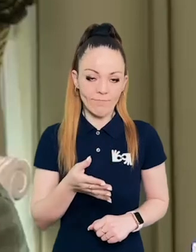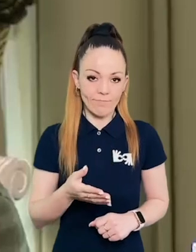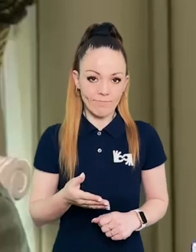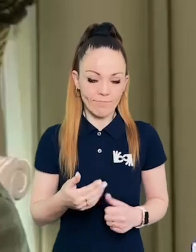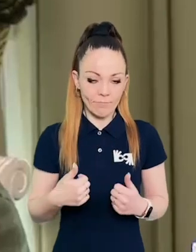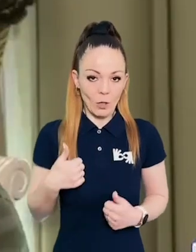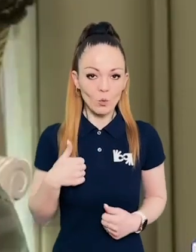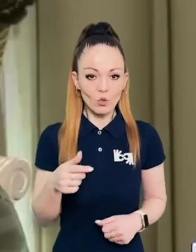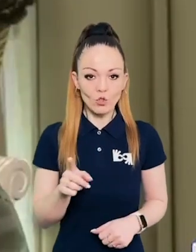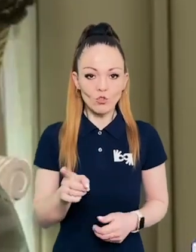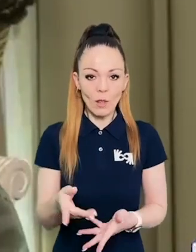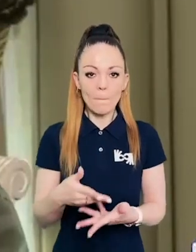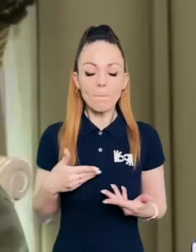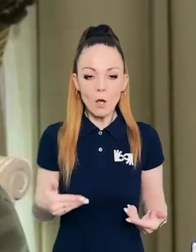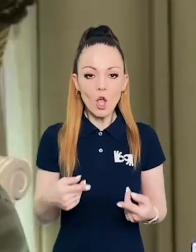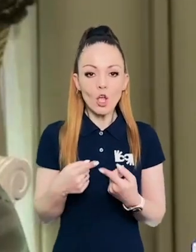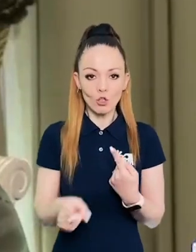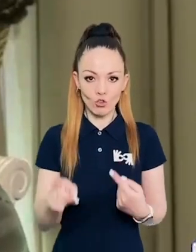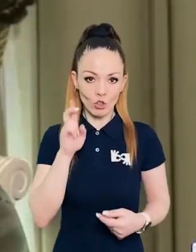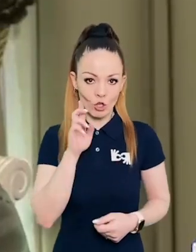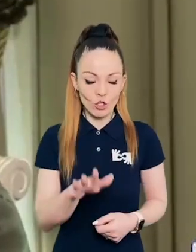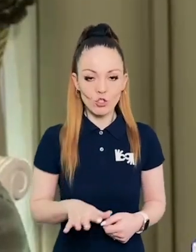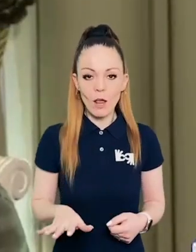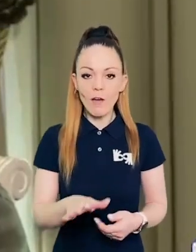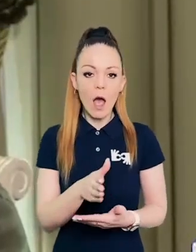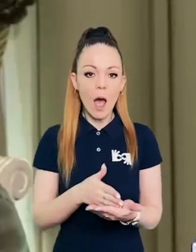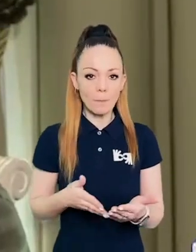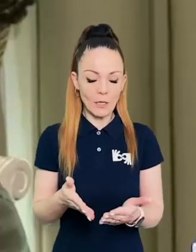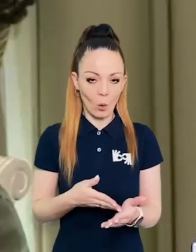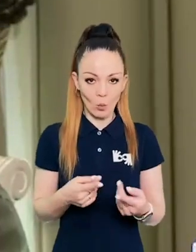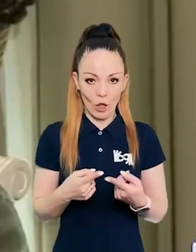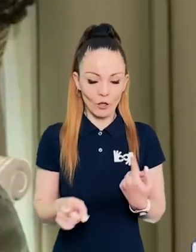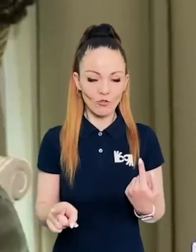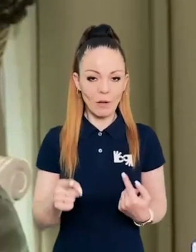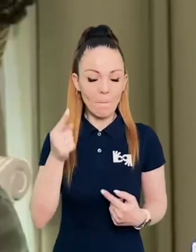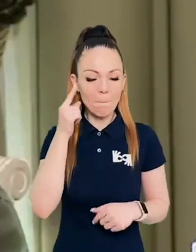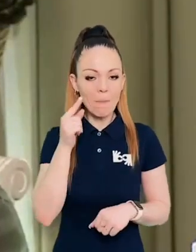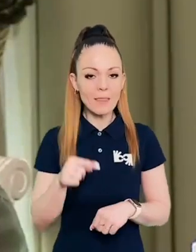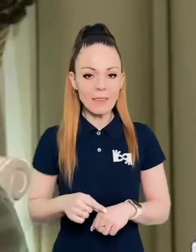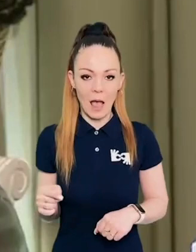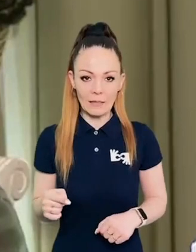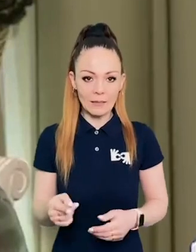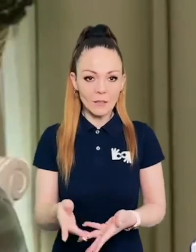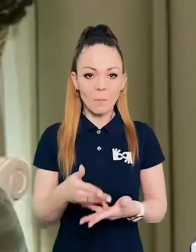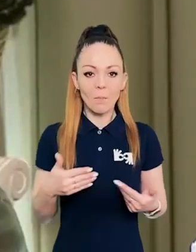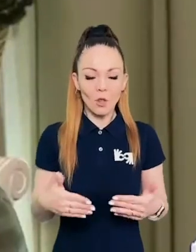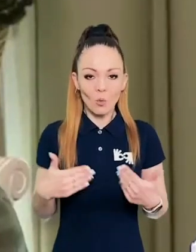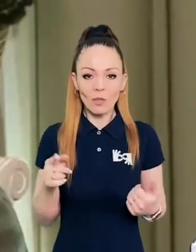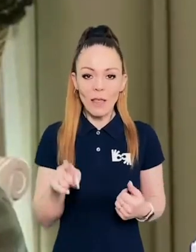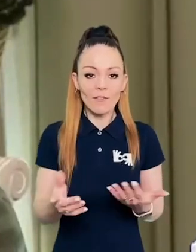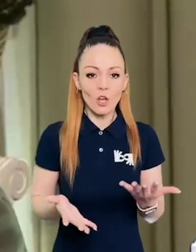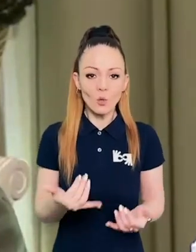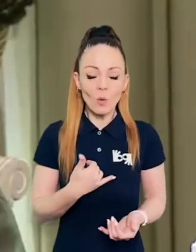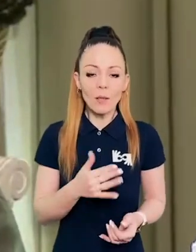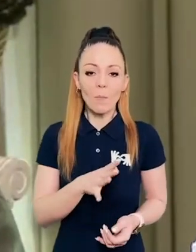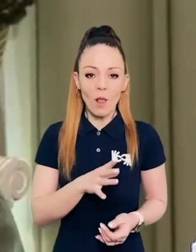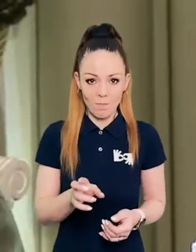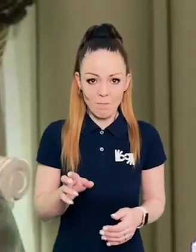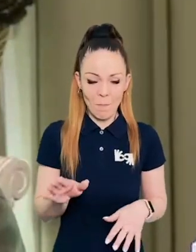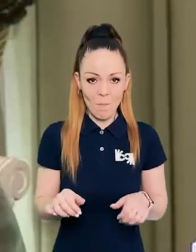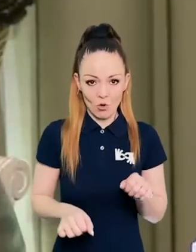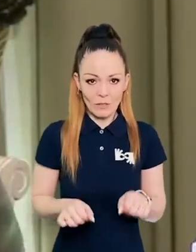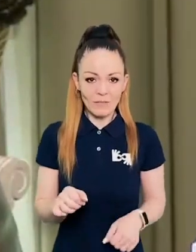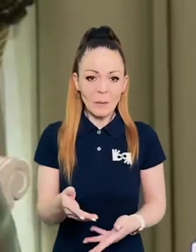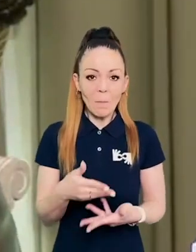подобається, імпонує, що ми інша держава, абсолютно інша ментальність. Ми не хочемо, навіть якщо б у нас була